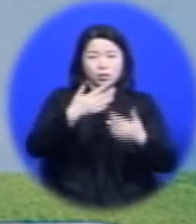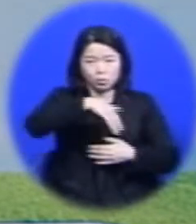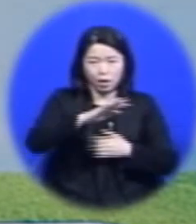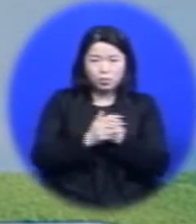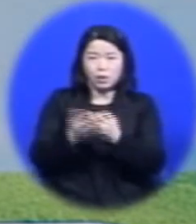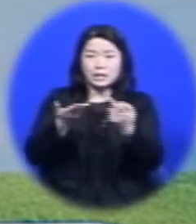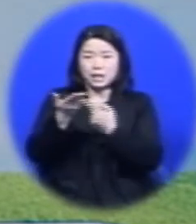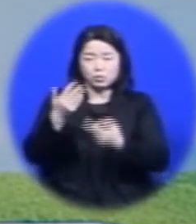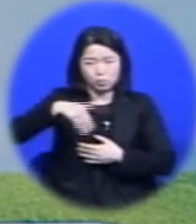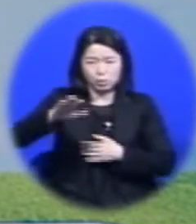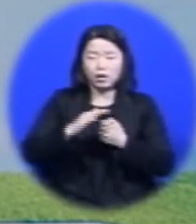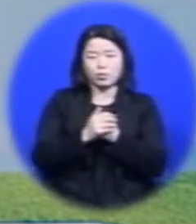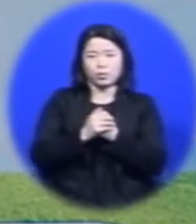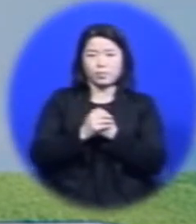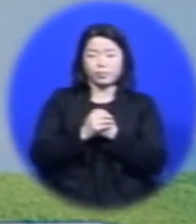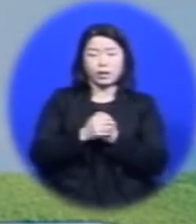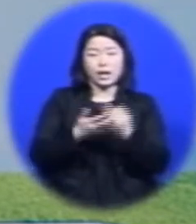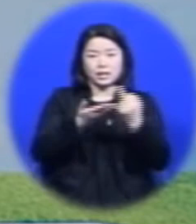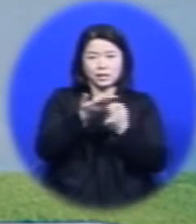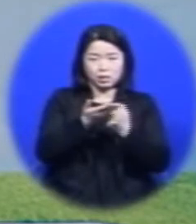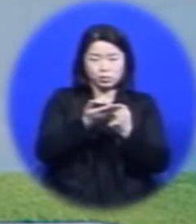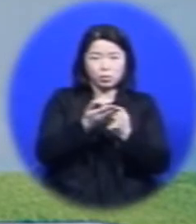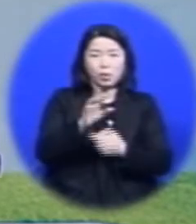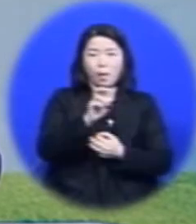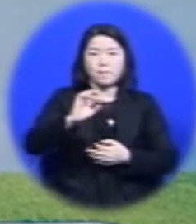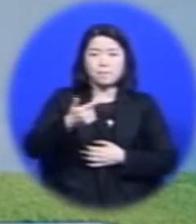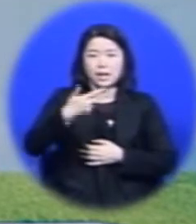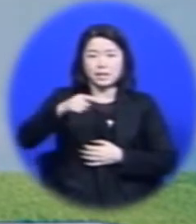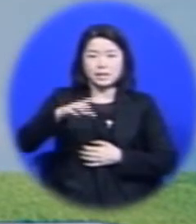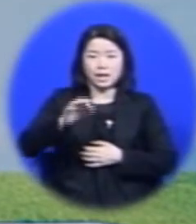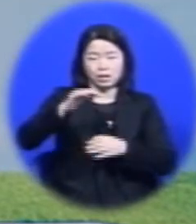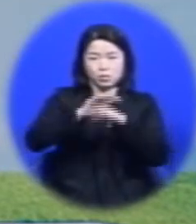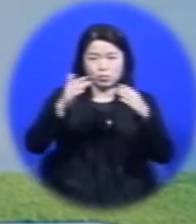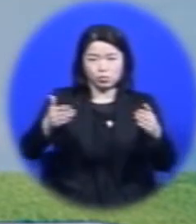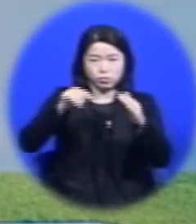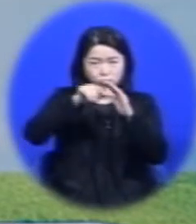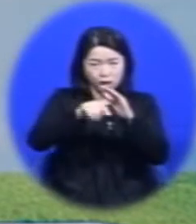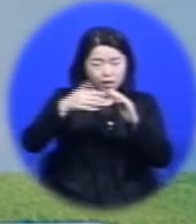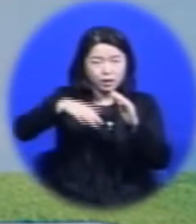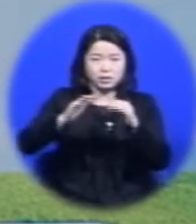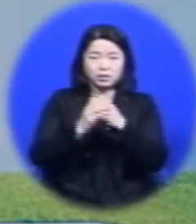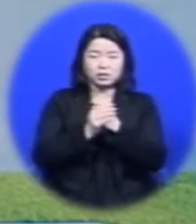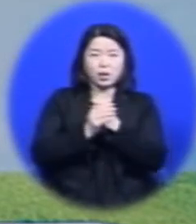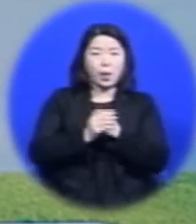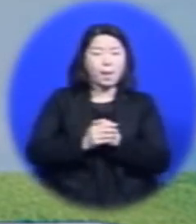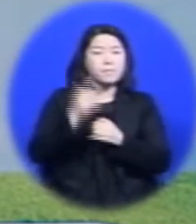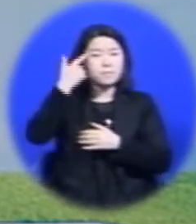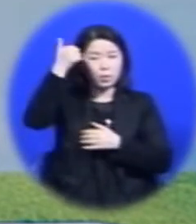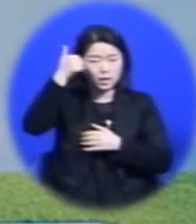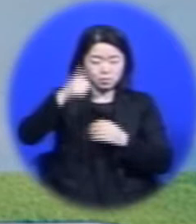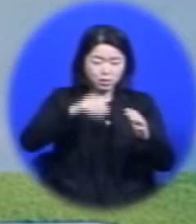되려고 제주도 만장굴 에 가서는 목사님 저쪽 골